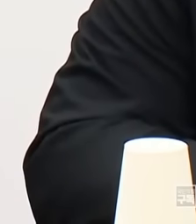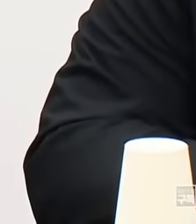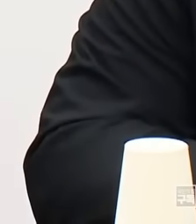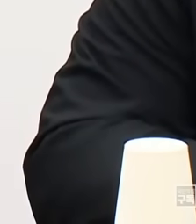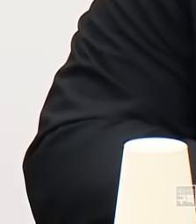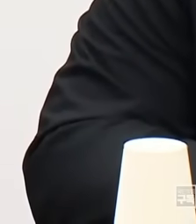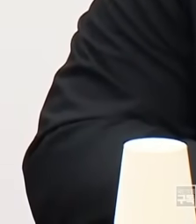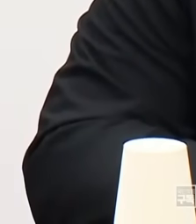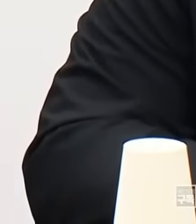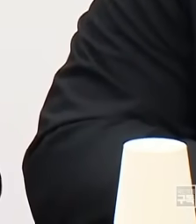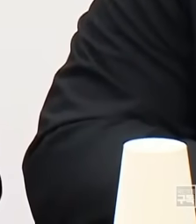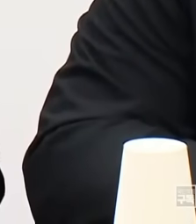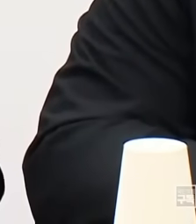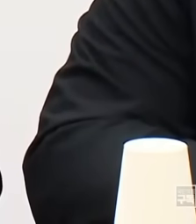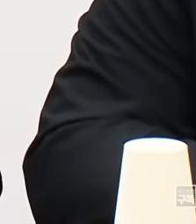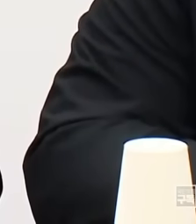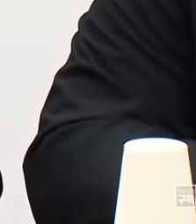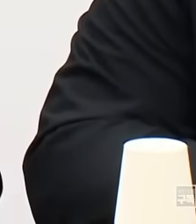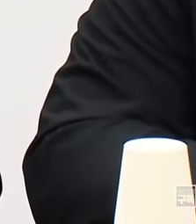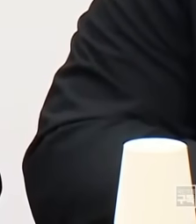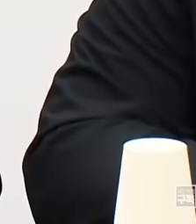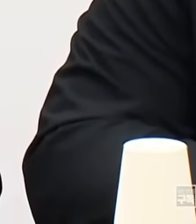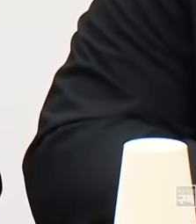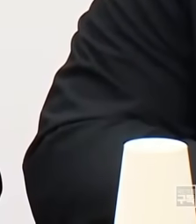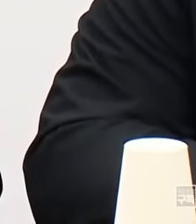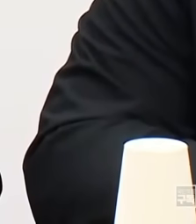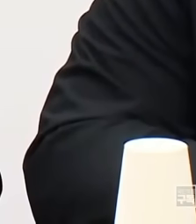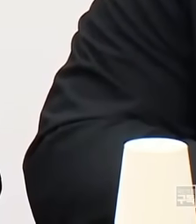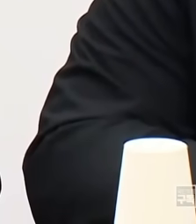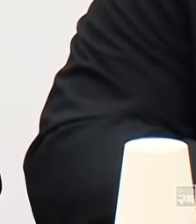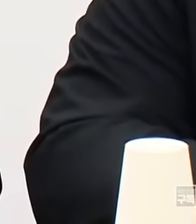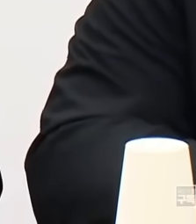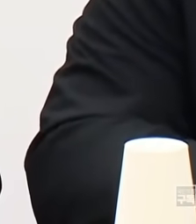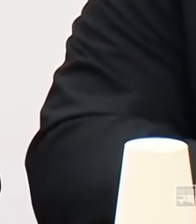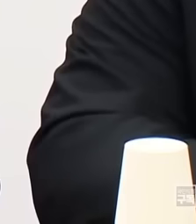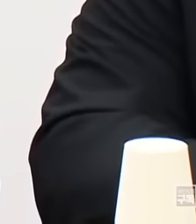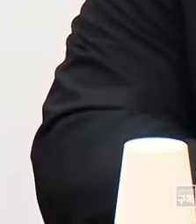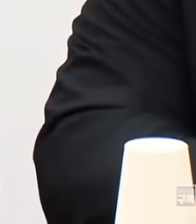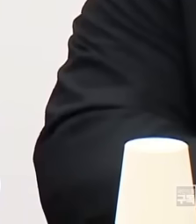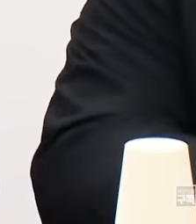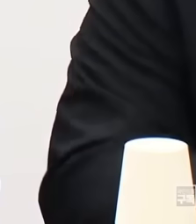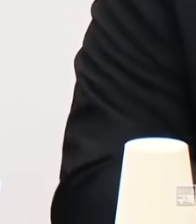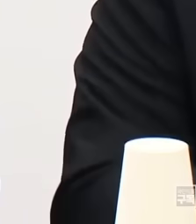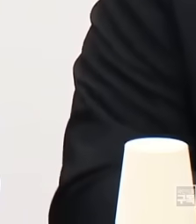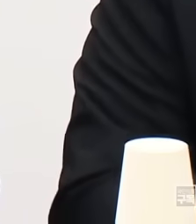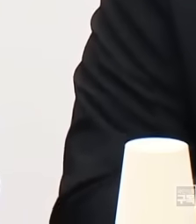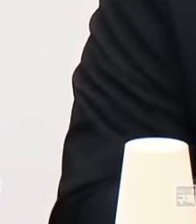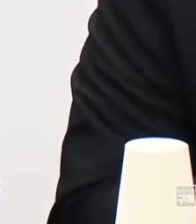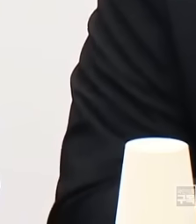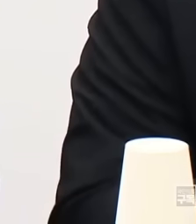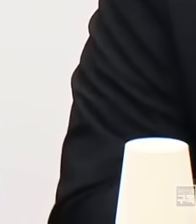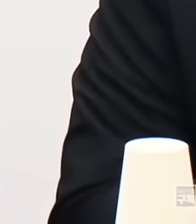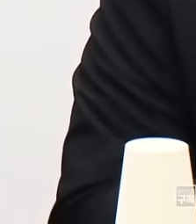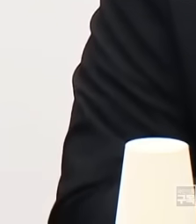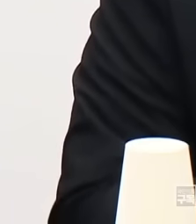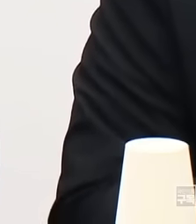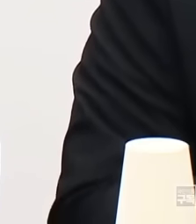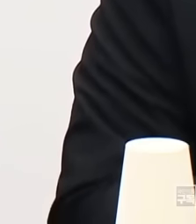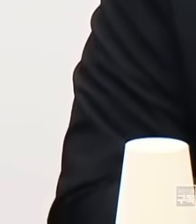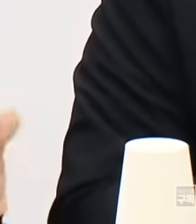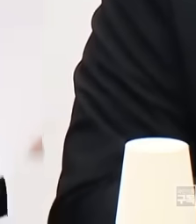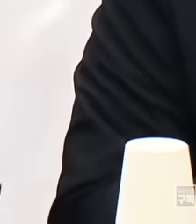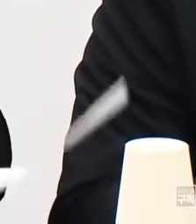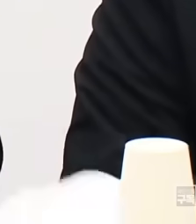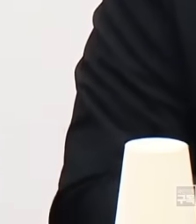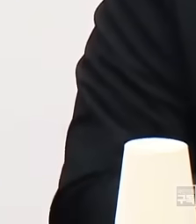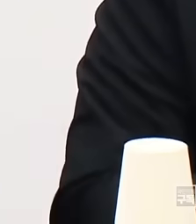이루어지기를 기대합니다. 그래서 동덕여대가 아름답고 아름다운 교정에서 수업 듣고 강의 듣고 할 일을 하는 학문의